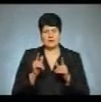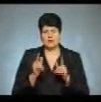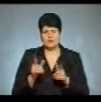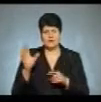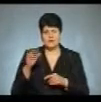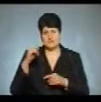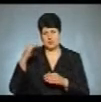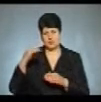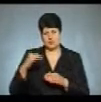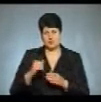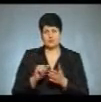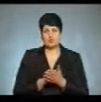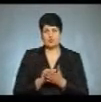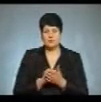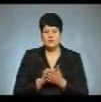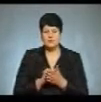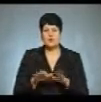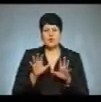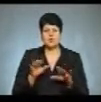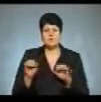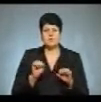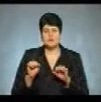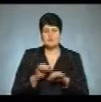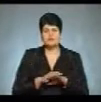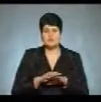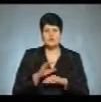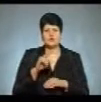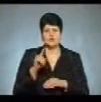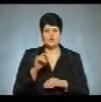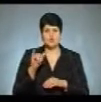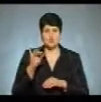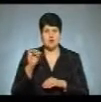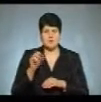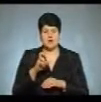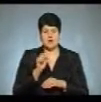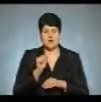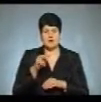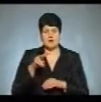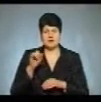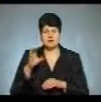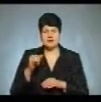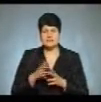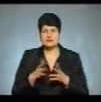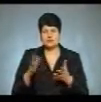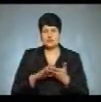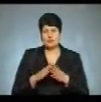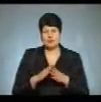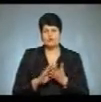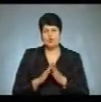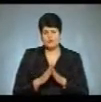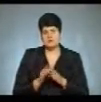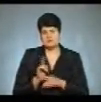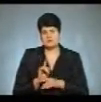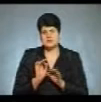всіх пунктів документа. За словами голови правління «Суспільного» Зураба Аласанії, за більшістю умов договір стандартний. Зокрема,